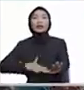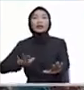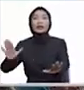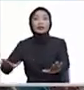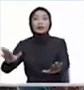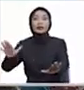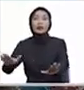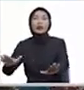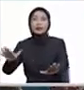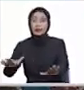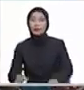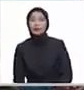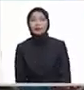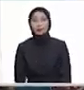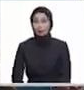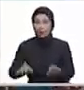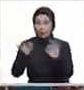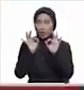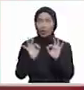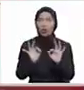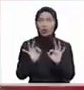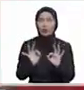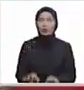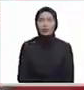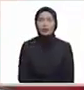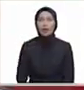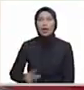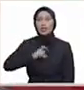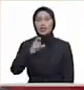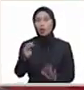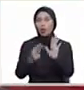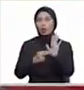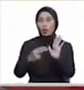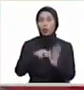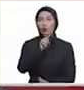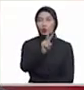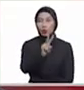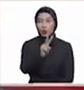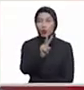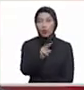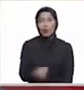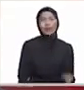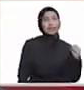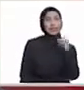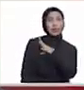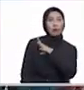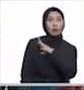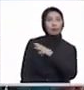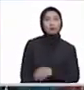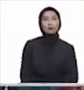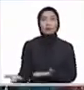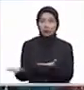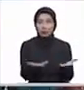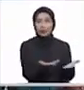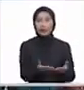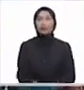Harap tenang. Baik, kami persilahkan kepada calon wakil gubernur nomor urut 2, Bapak Ahmad Dimyati untuk menjawab pertanyaan dari calon wakil